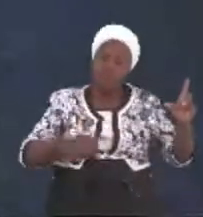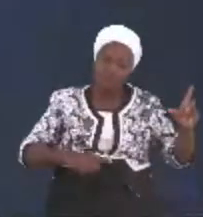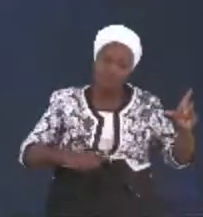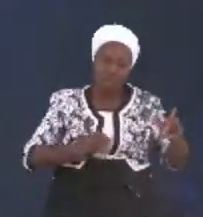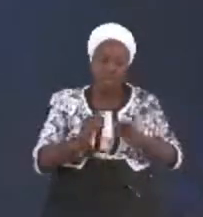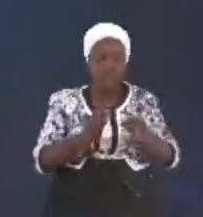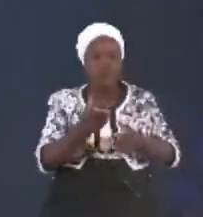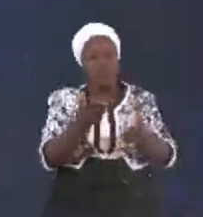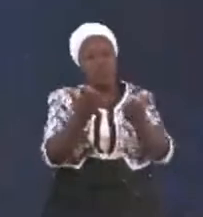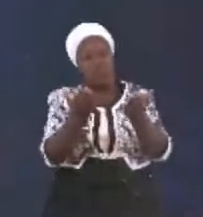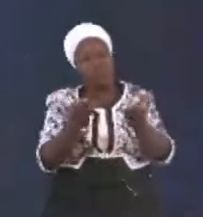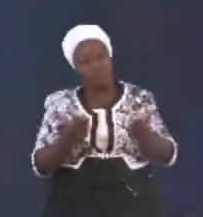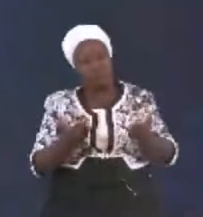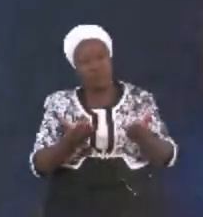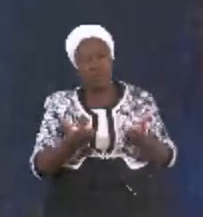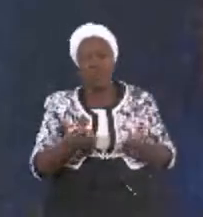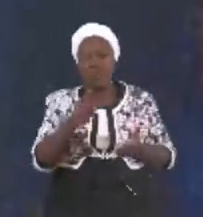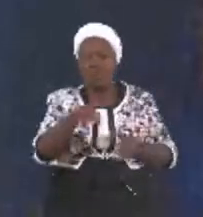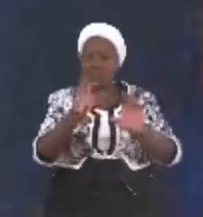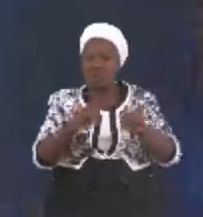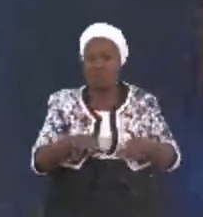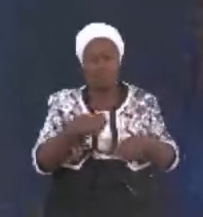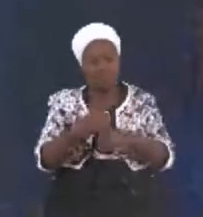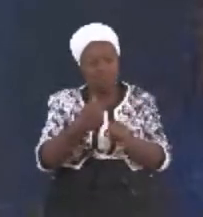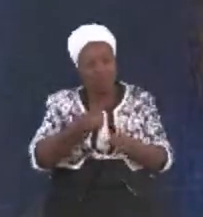veux, tu peux me rendre pur. »